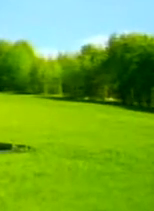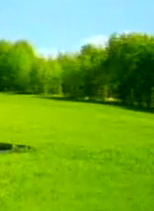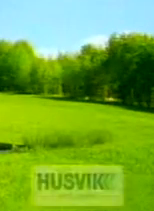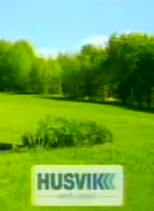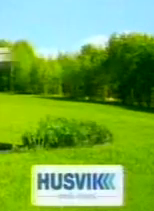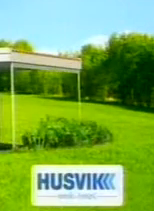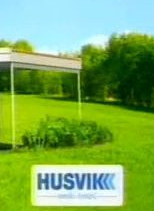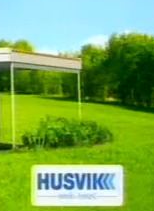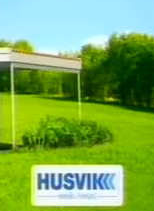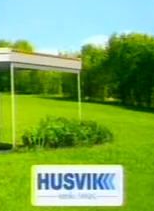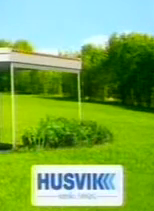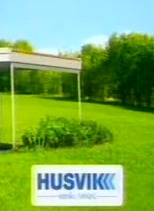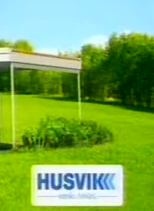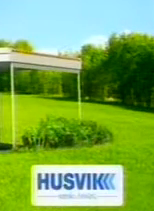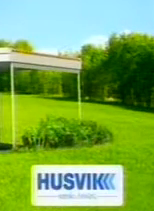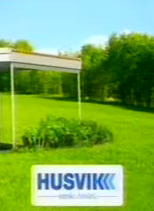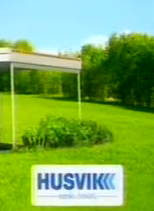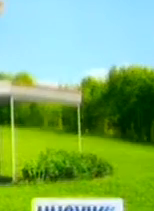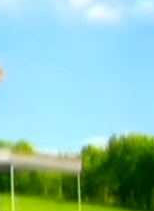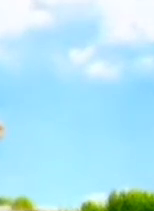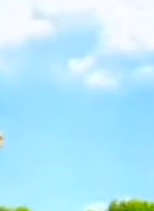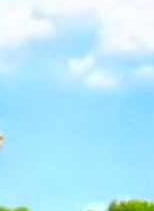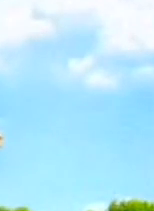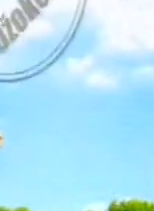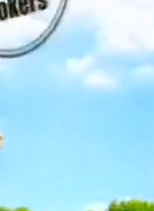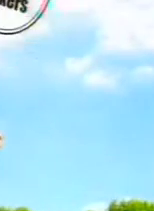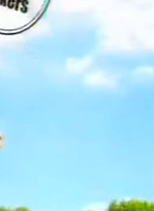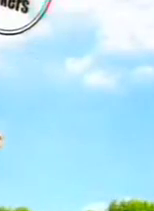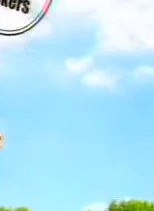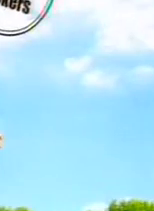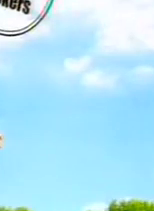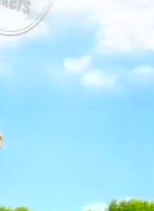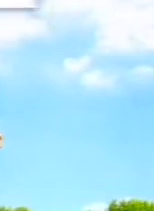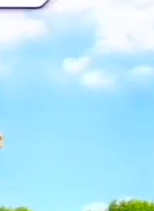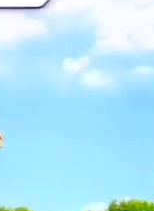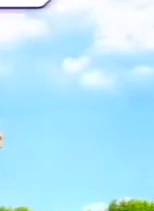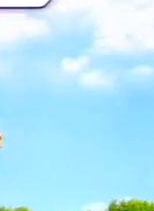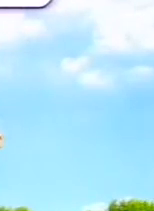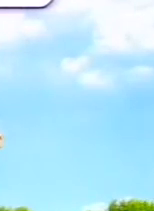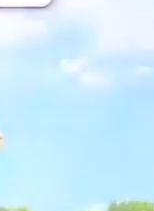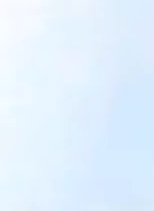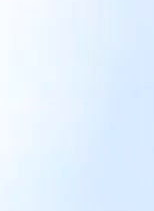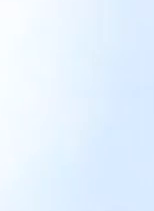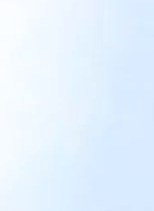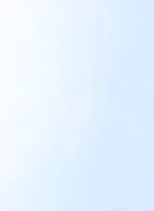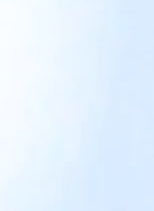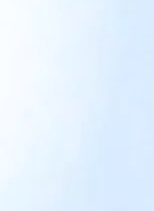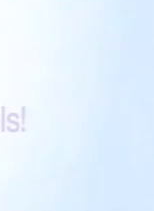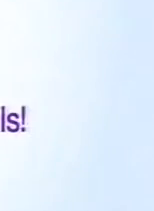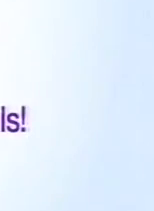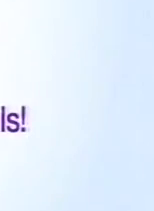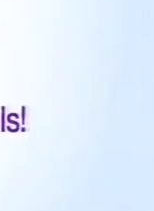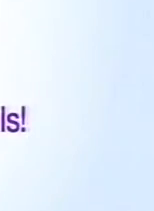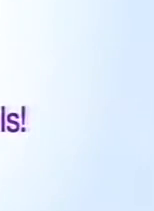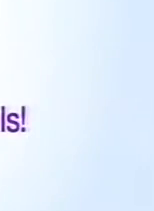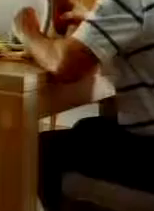Cel, kur gribi! Šīs vasaras Super Bingo papildspēlē laimē jaunu māju un naudu zemei. Mana veiksme,